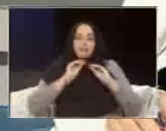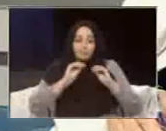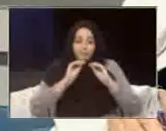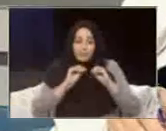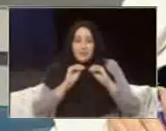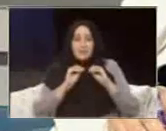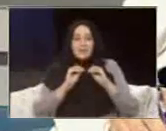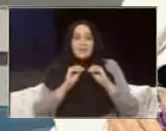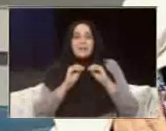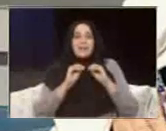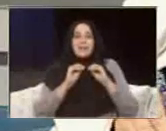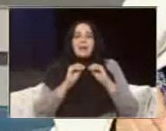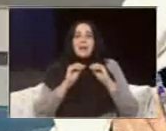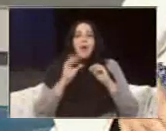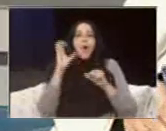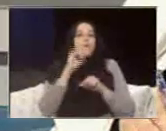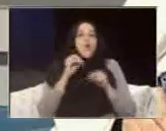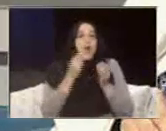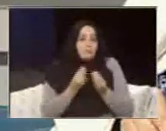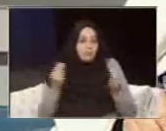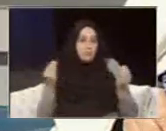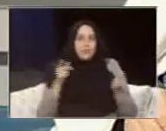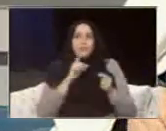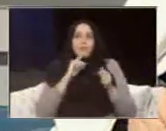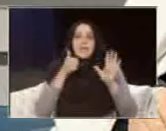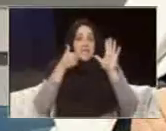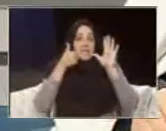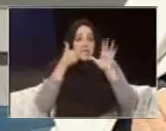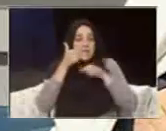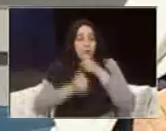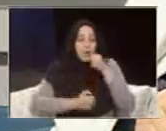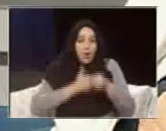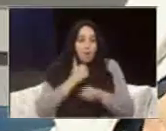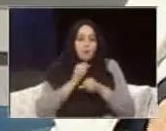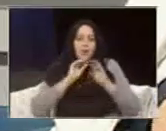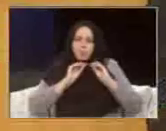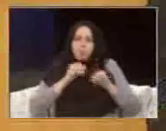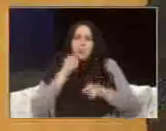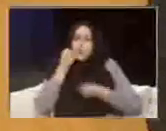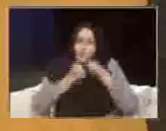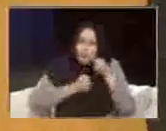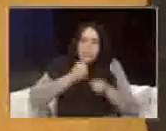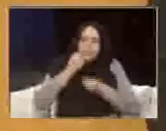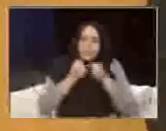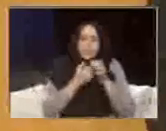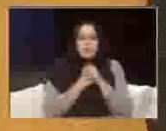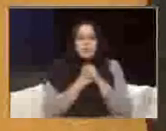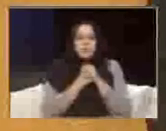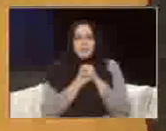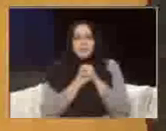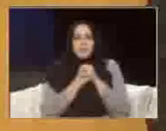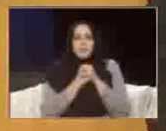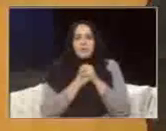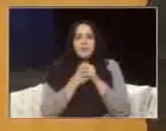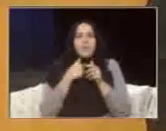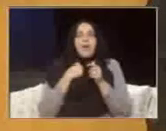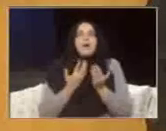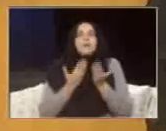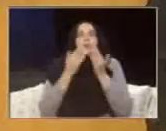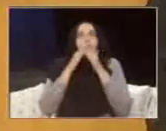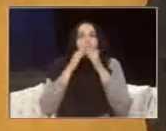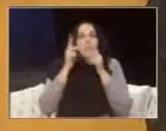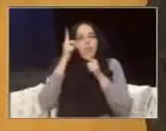صغار ما تسيماهم. ايه ربيتهم له وتميزرت معاهم ونويت الحسن عند ربي.